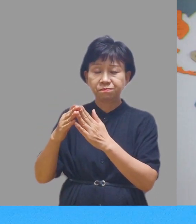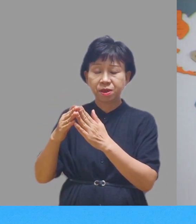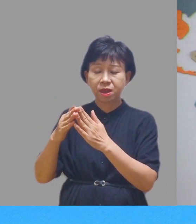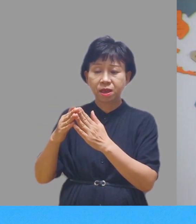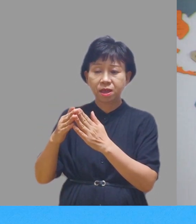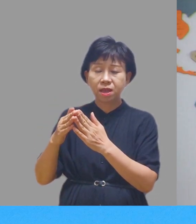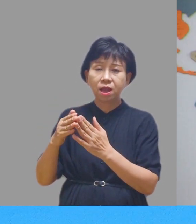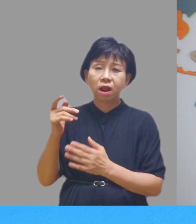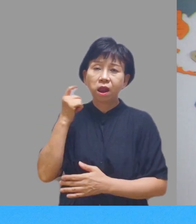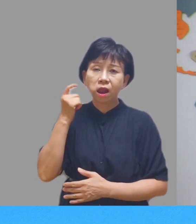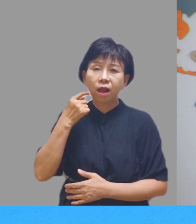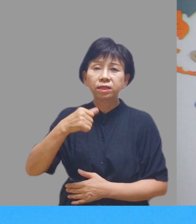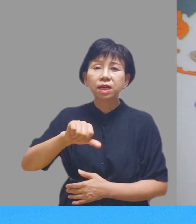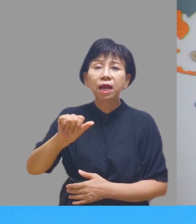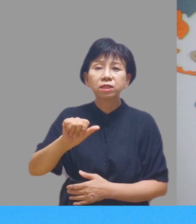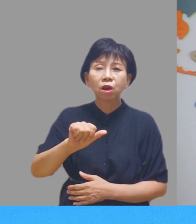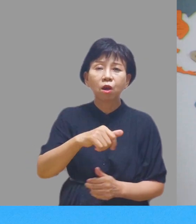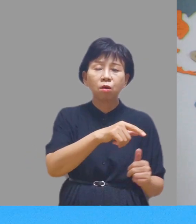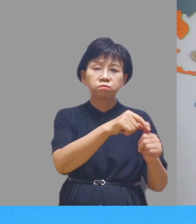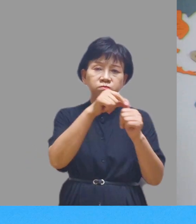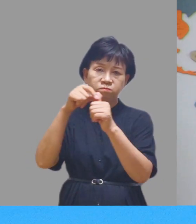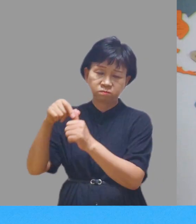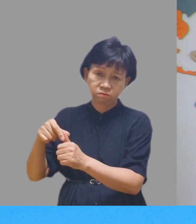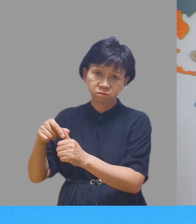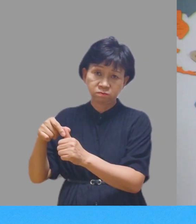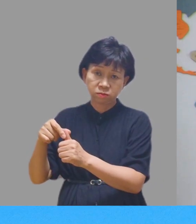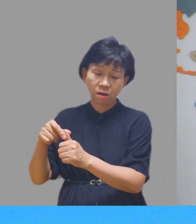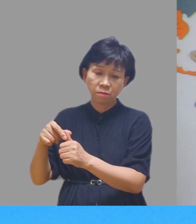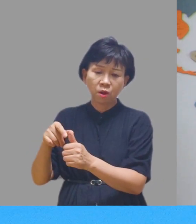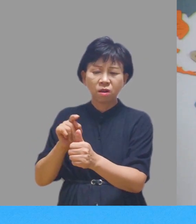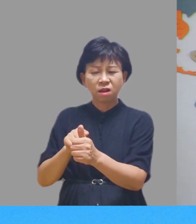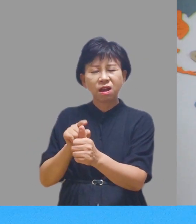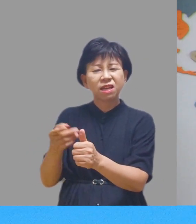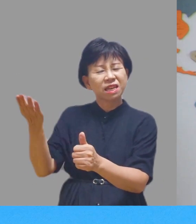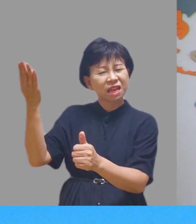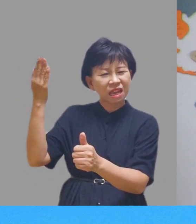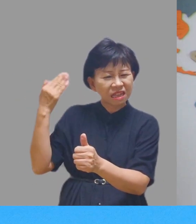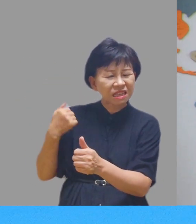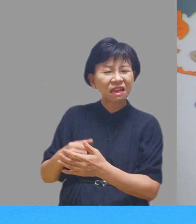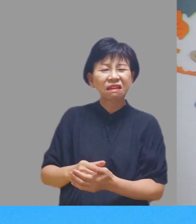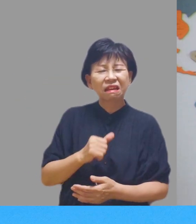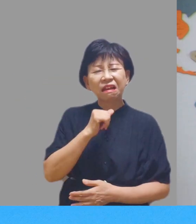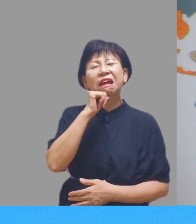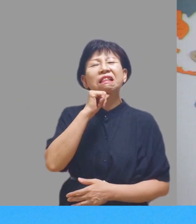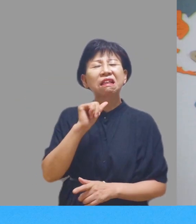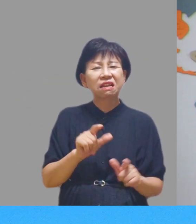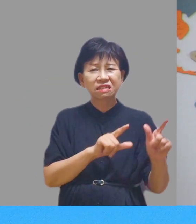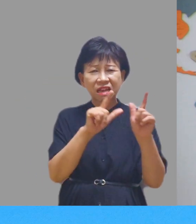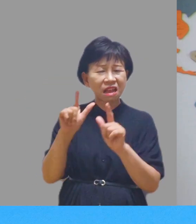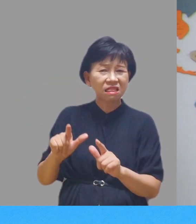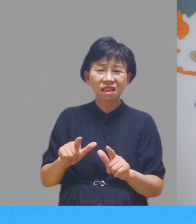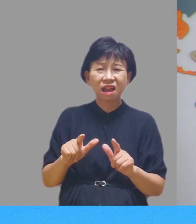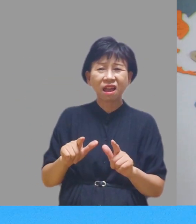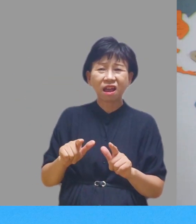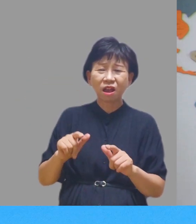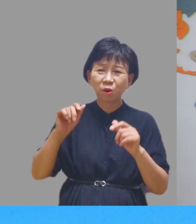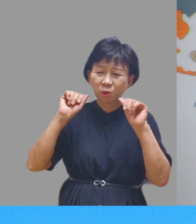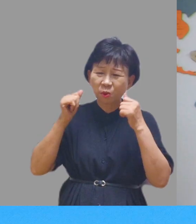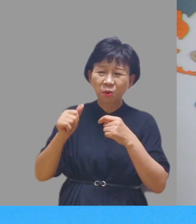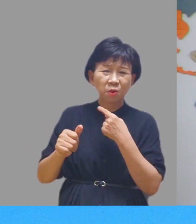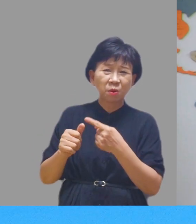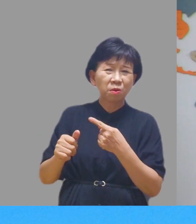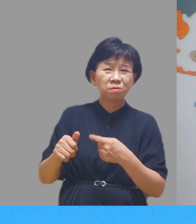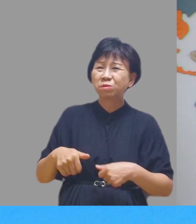과거 기록은 더 이상 그의 삶을 묶을 수 없습니다. 이제 그 아이는 새로운 집, 새로운